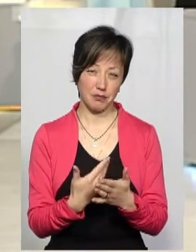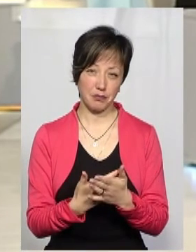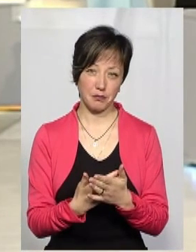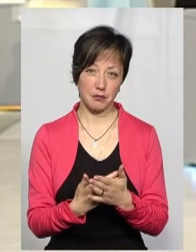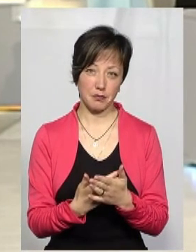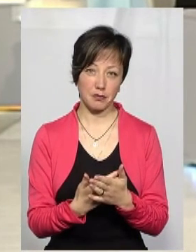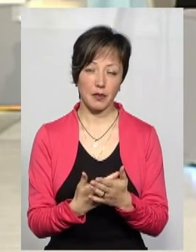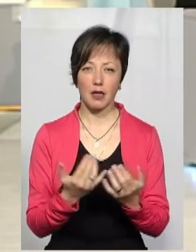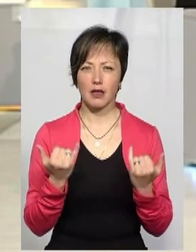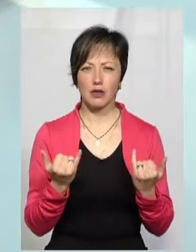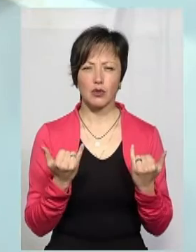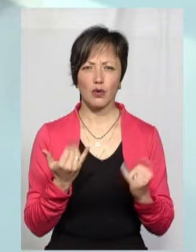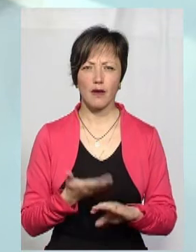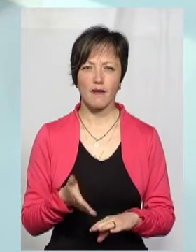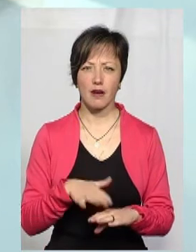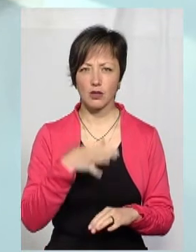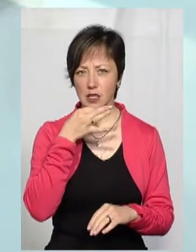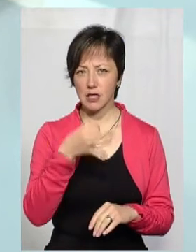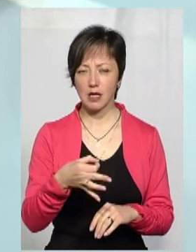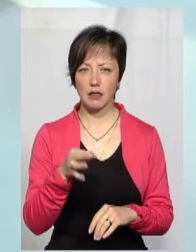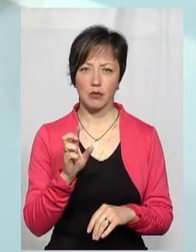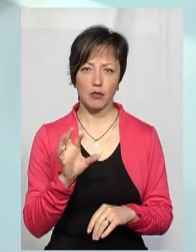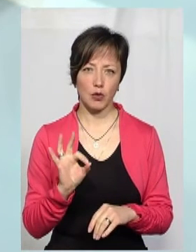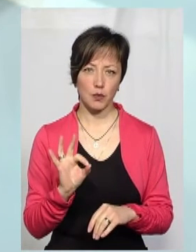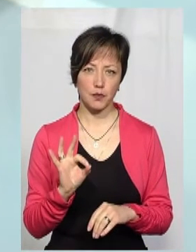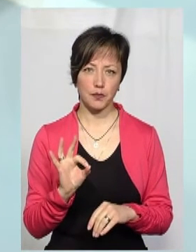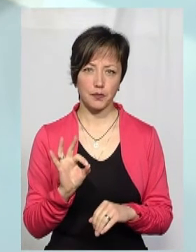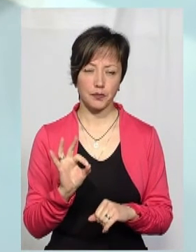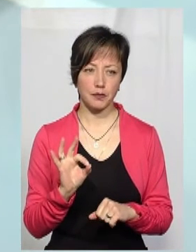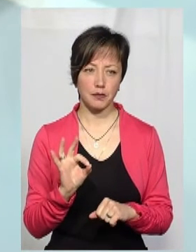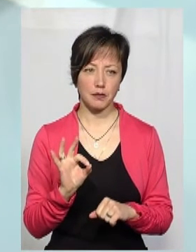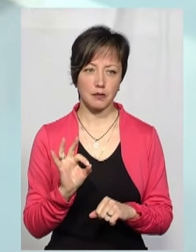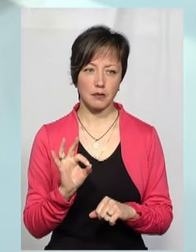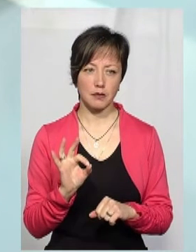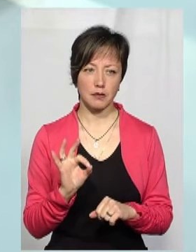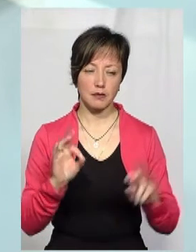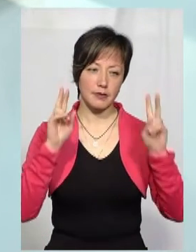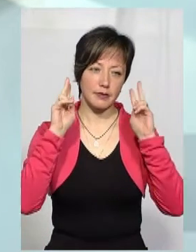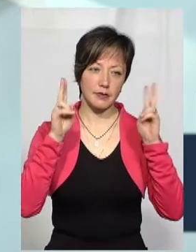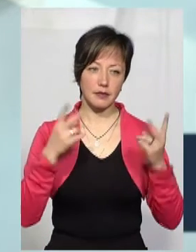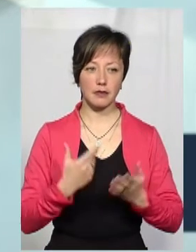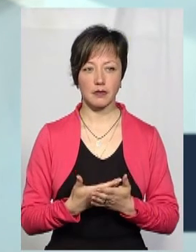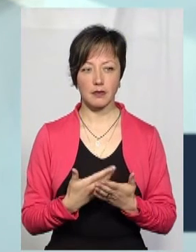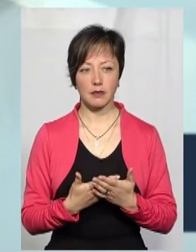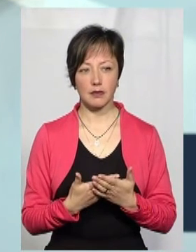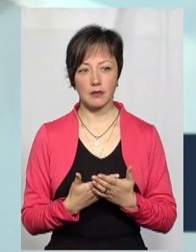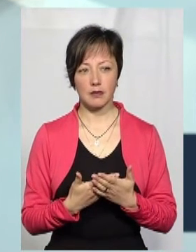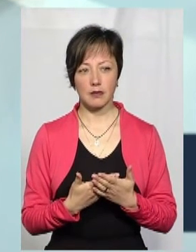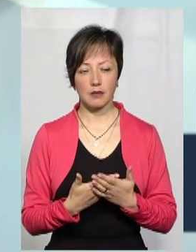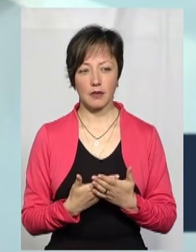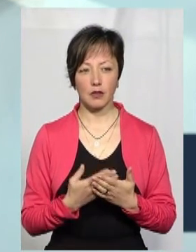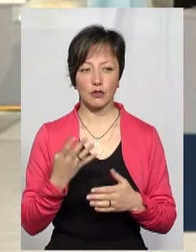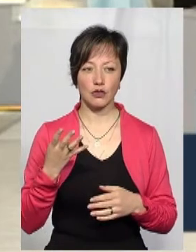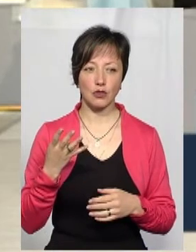Ну, сьогодні важко мені сказати, тому що Ну, я не знаю, ну, може,